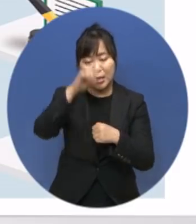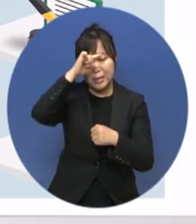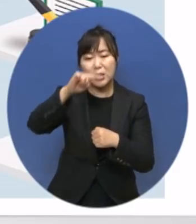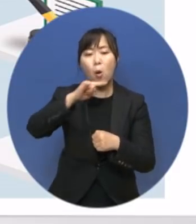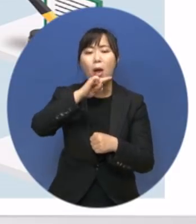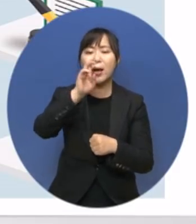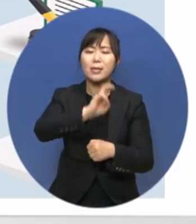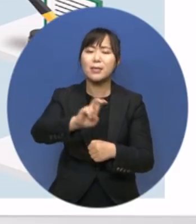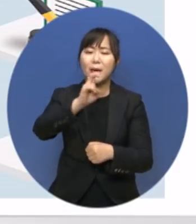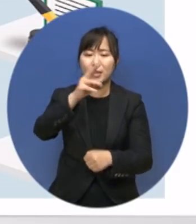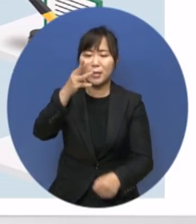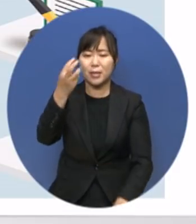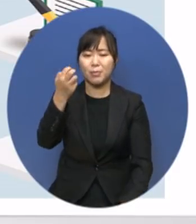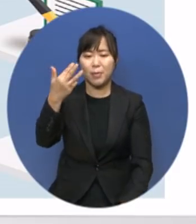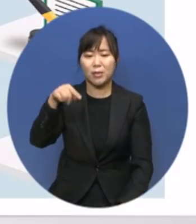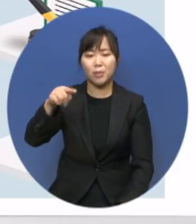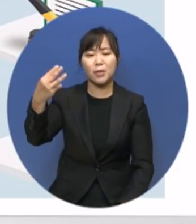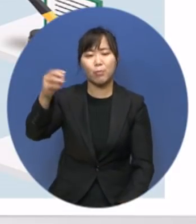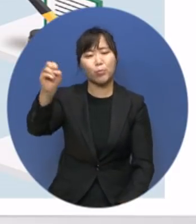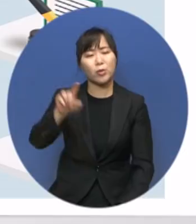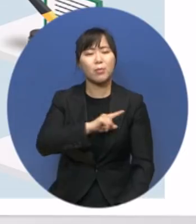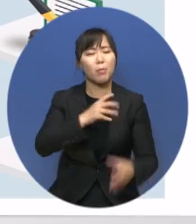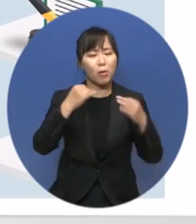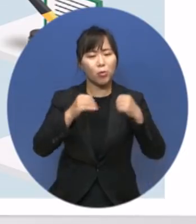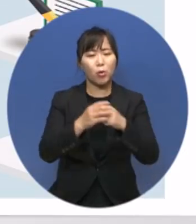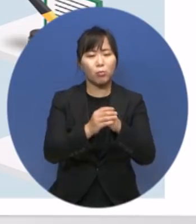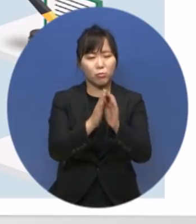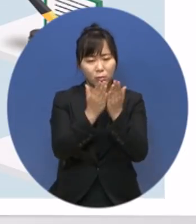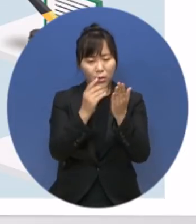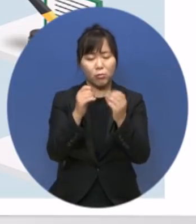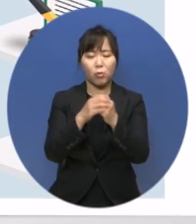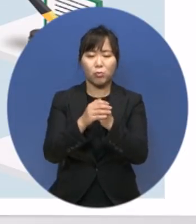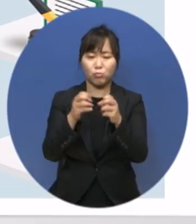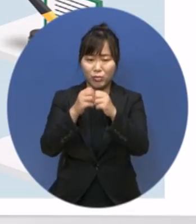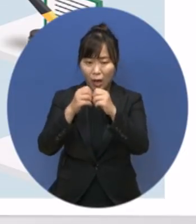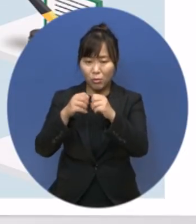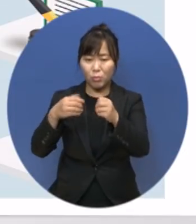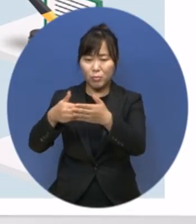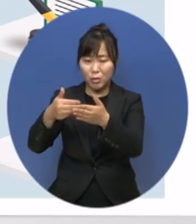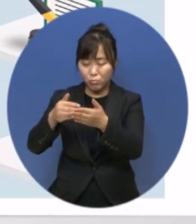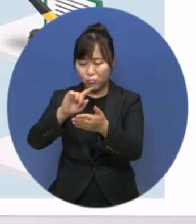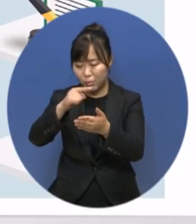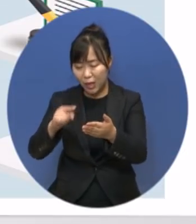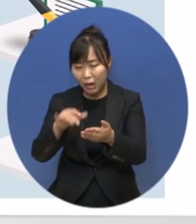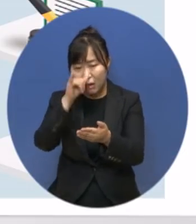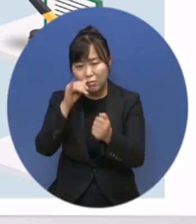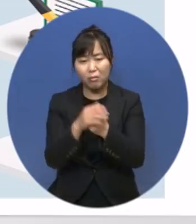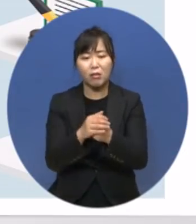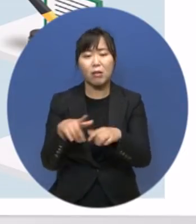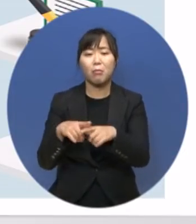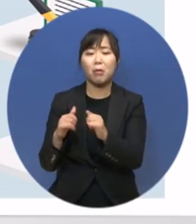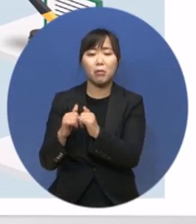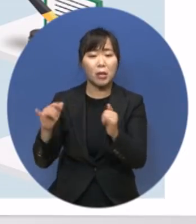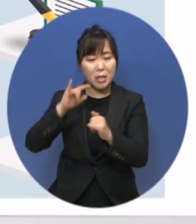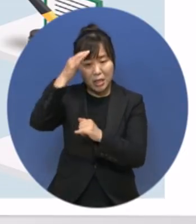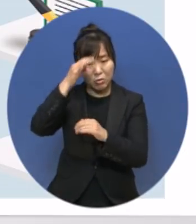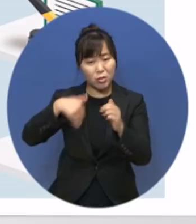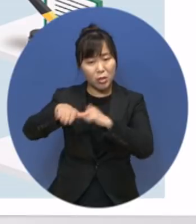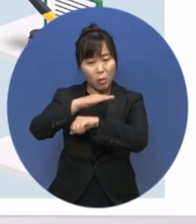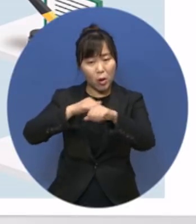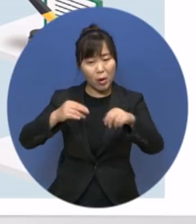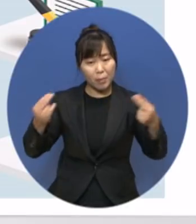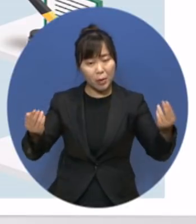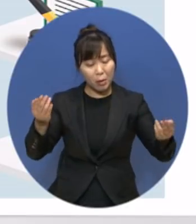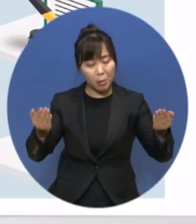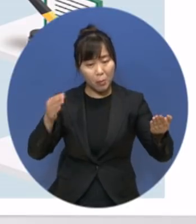음악이 38.3% 가장 많았고 문학, 미술 다음 순위였습니다. 비장애인들의 예술 현황과 비교해